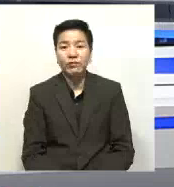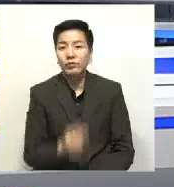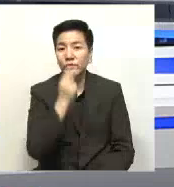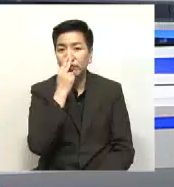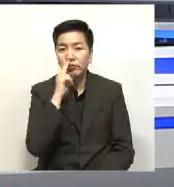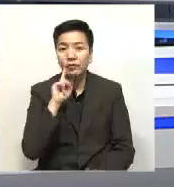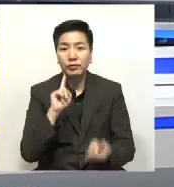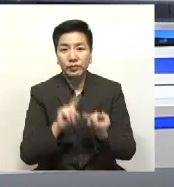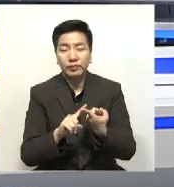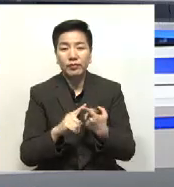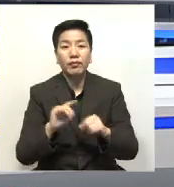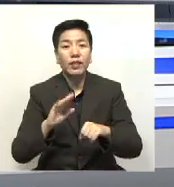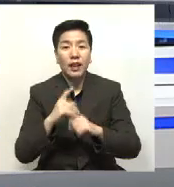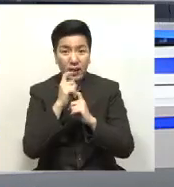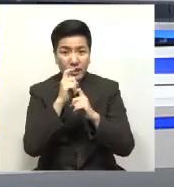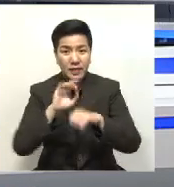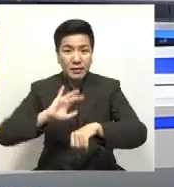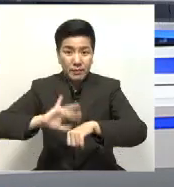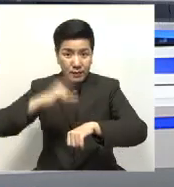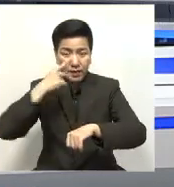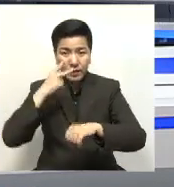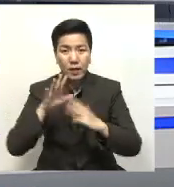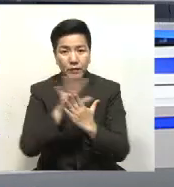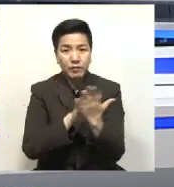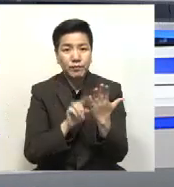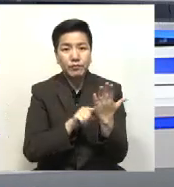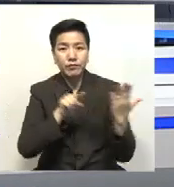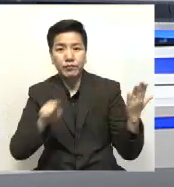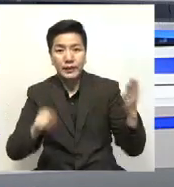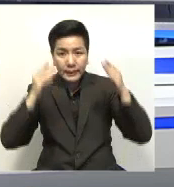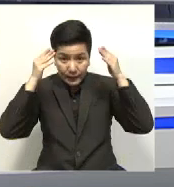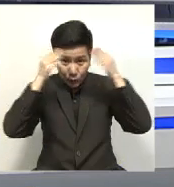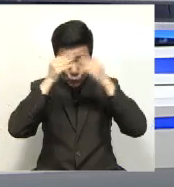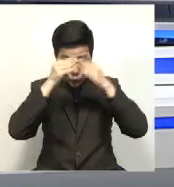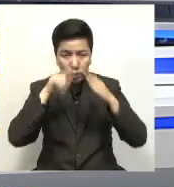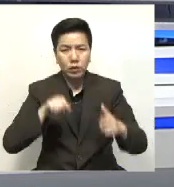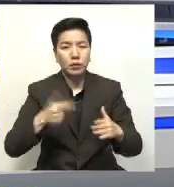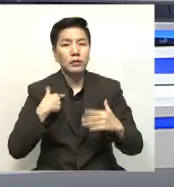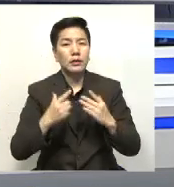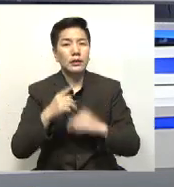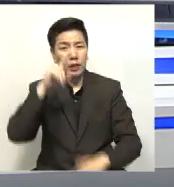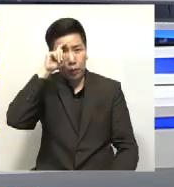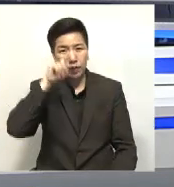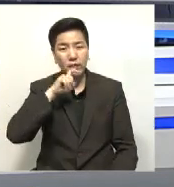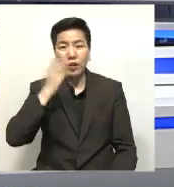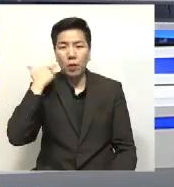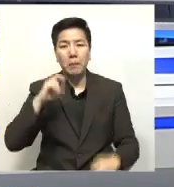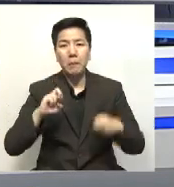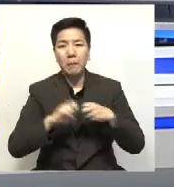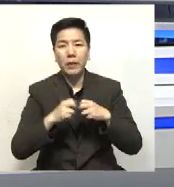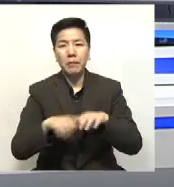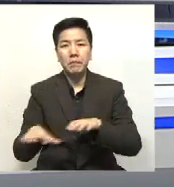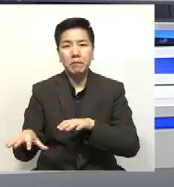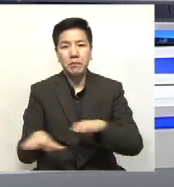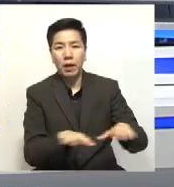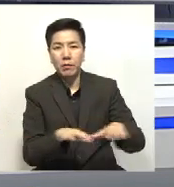เอามาดูเรื่องของภัยธรรมชาติที่เกิดขึ้นกับประเทศเพื่อนบ้านของเราบ้างนะคะอย่างอินโดนีเซียที่สุดสัปดาห์ที่ผ่านมามีปัญหาเรื่อง